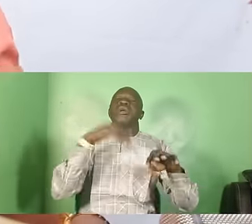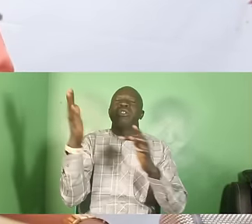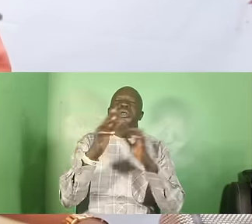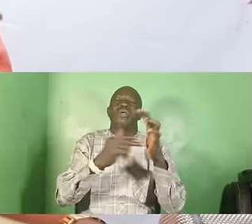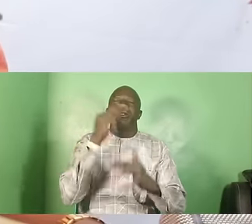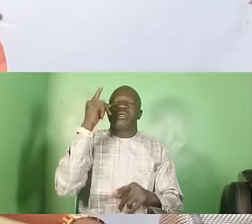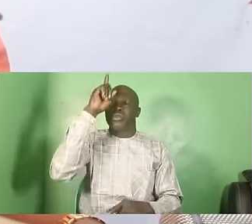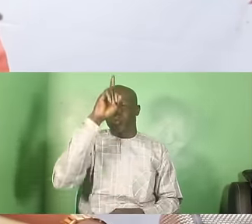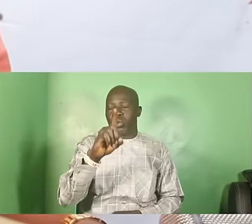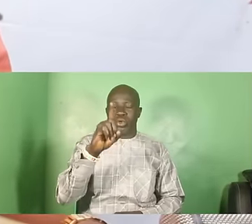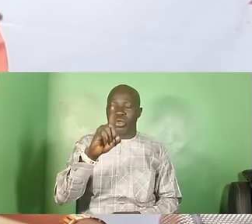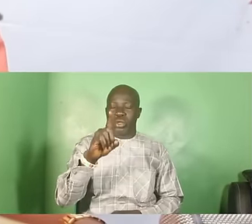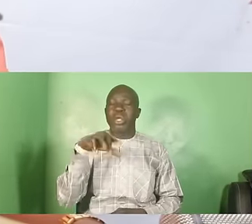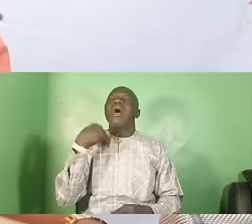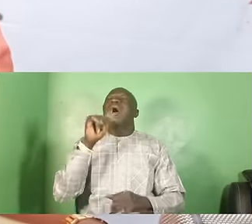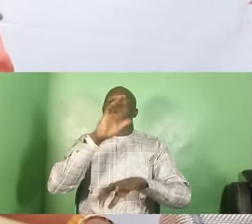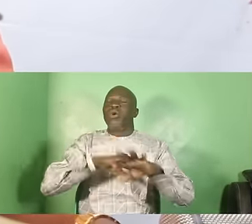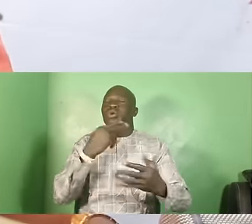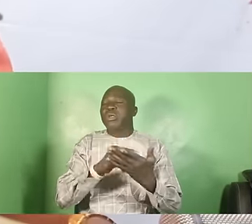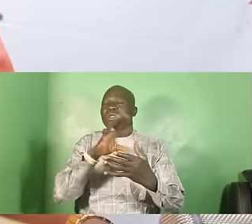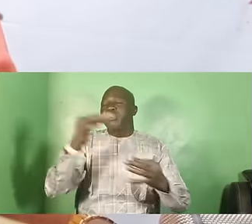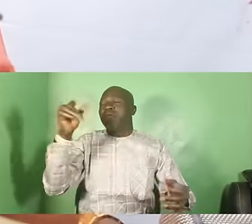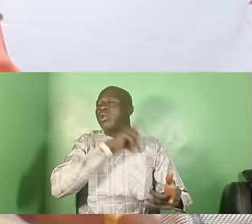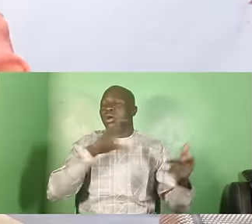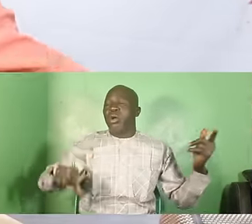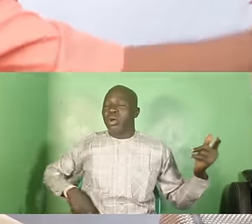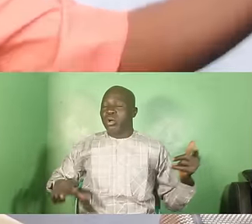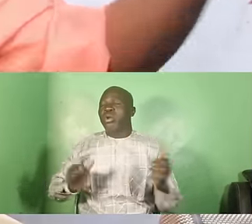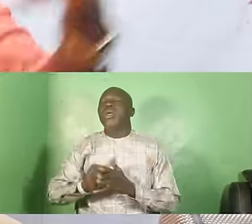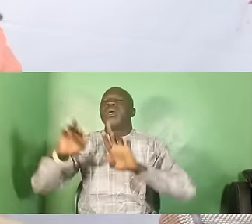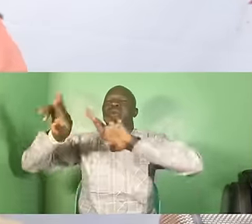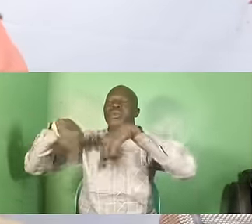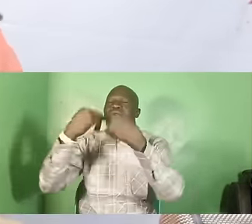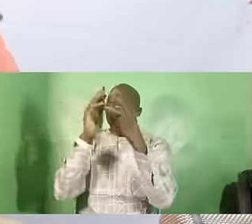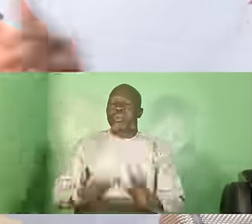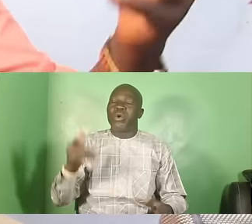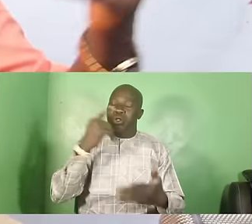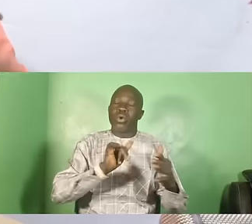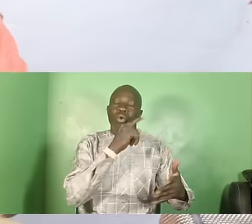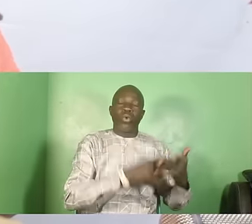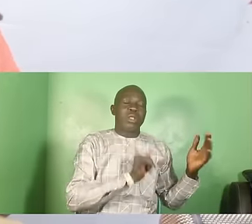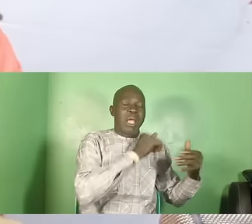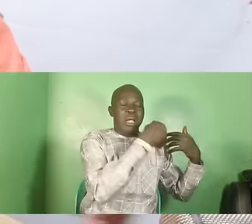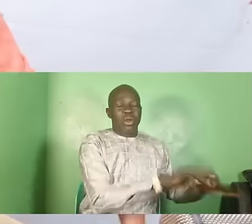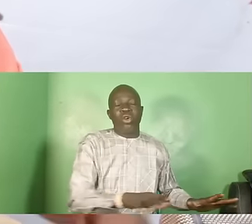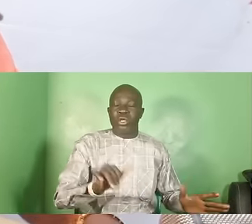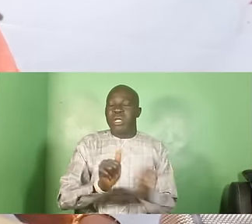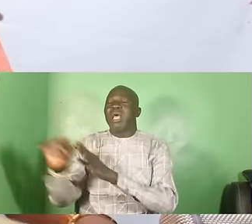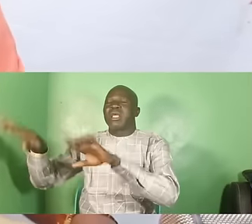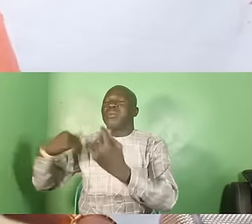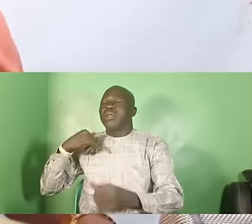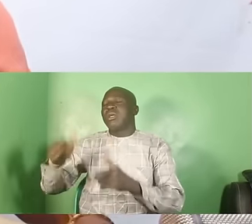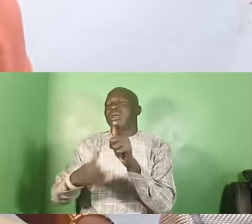Jésù. Lẹ́ẹ̀kan ṣoṣo. Wà á pín ẹ̀mí mọ́. Olúwa. Ẹ dá àkúlọ̀ mi padà fún mi. Ẹ dá padà fún mi. Ẹ fún mi ní ayọ̀